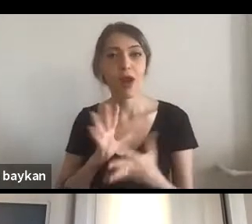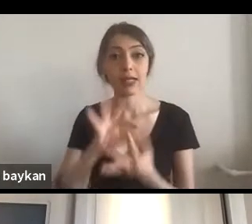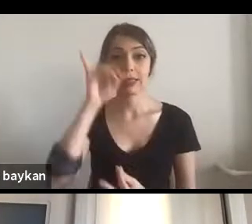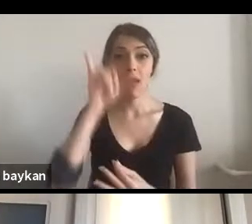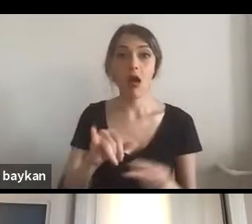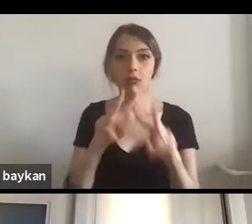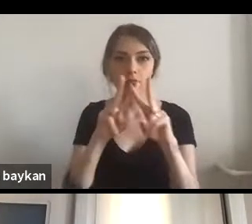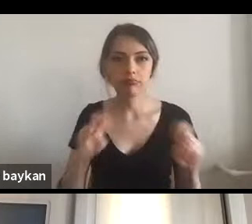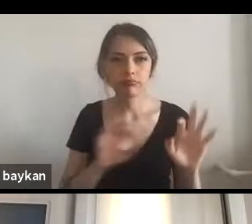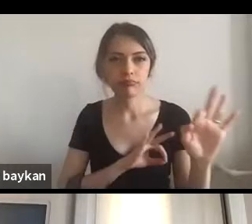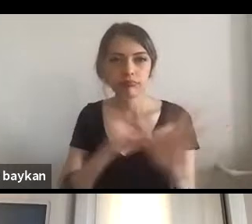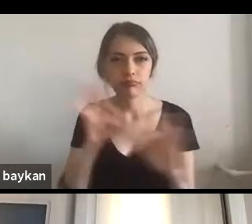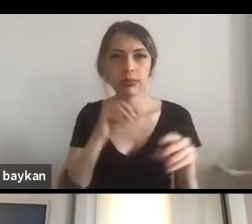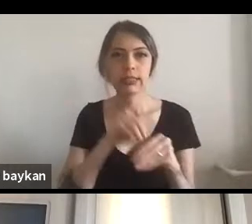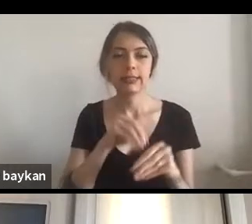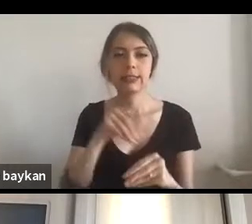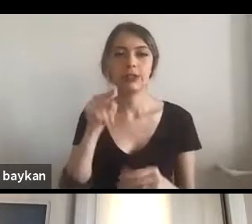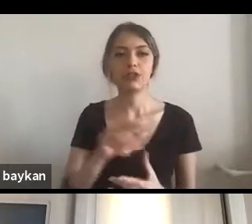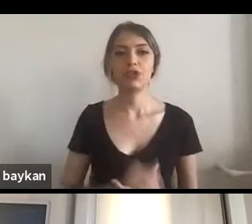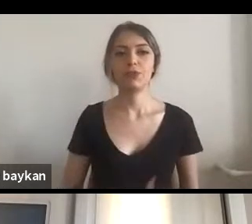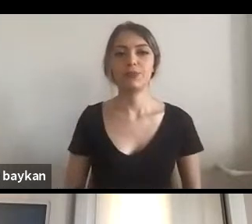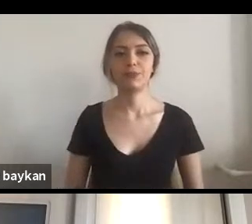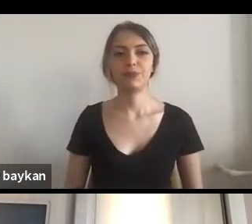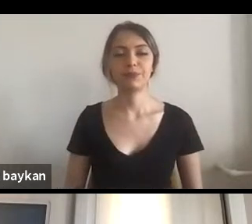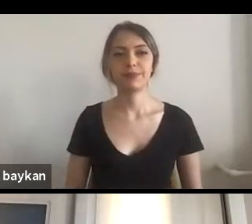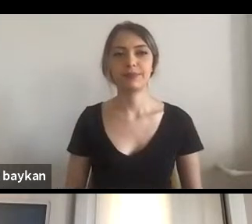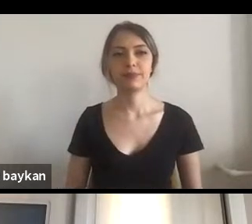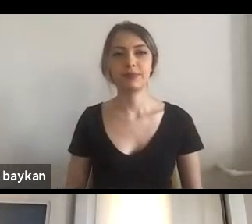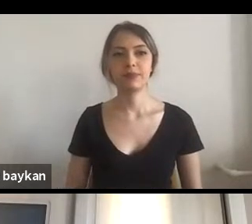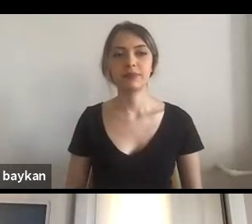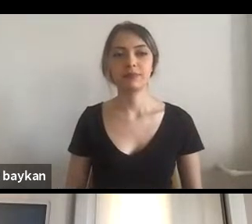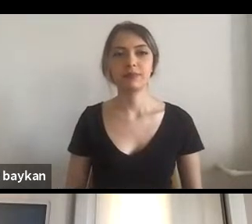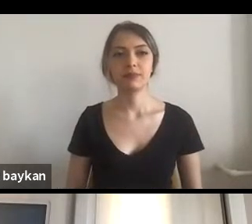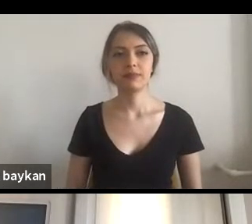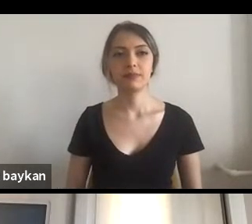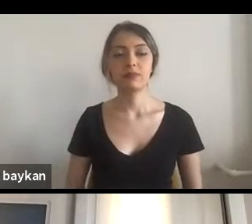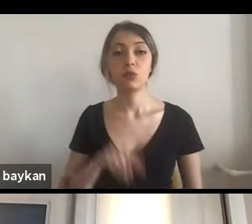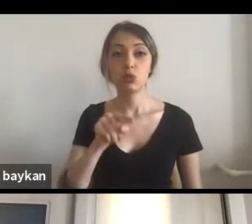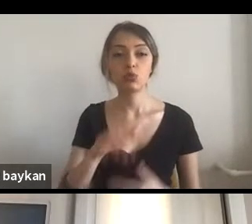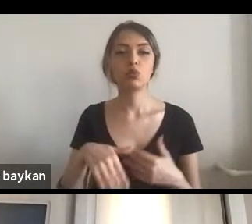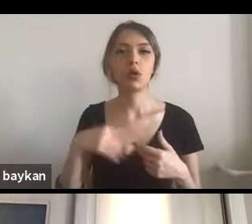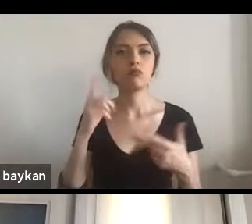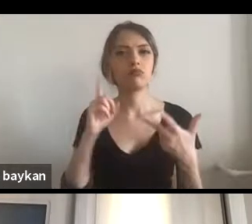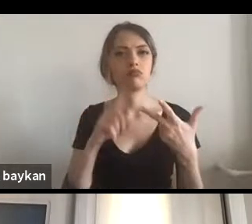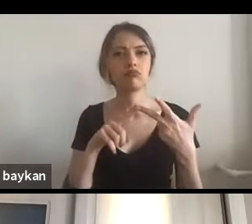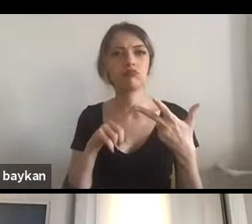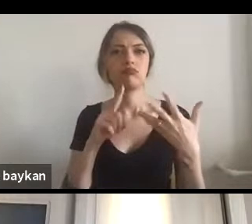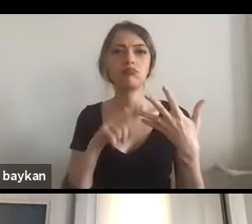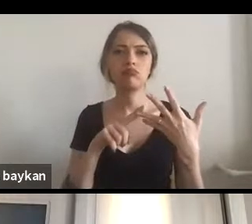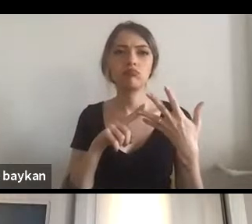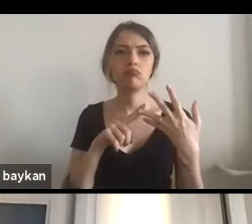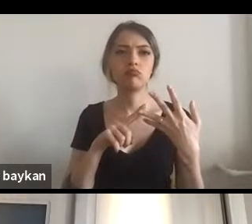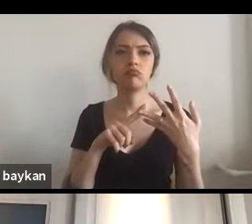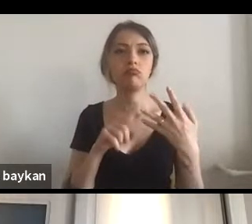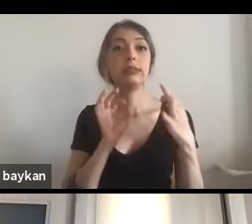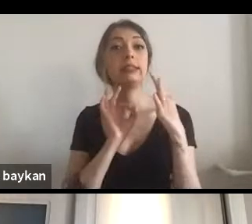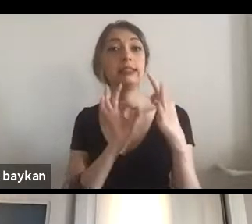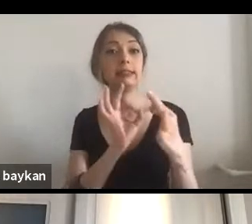izleme konusunda, alanında. Bunun dışında diyalog